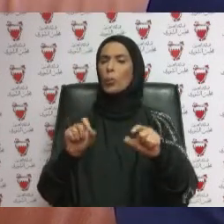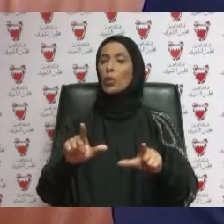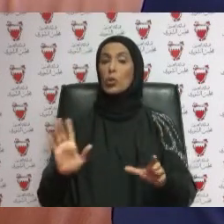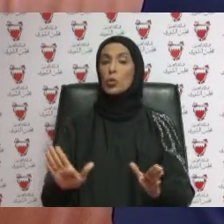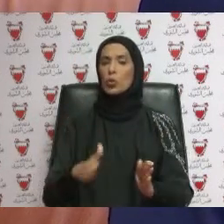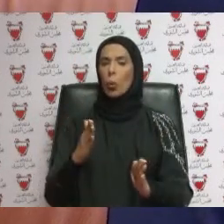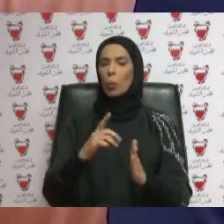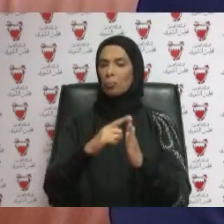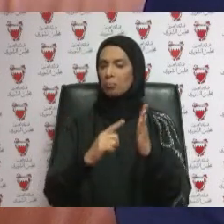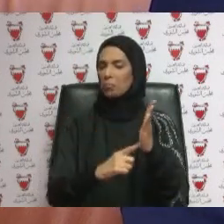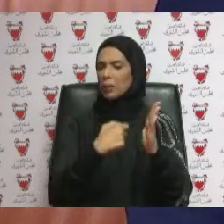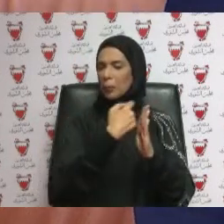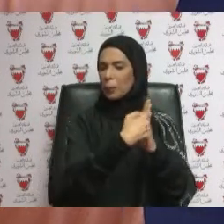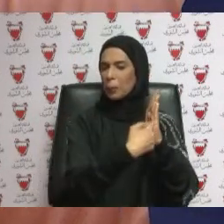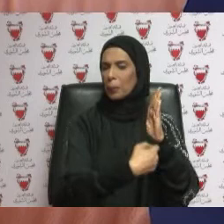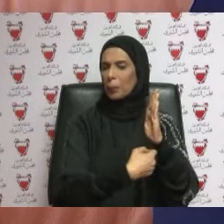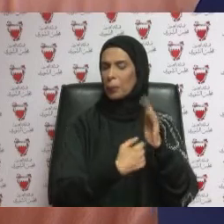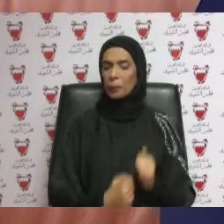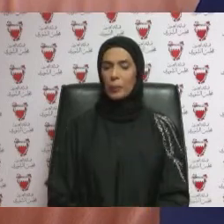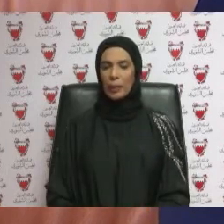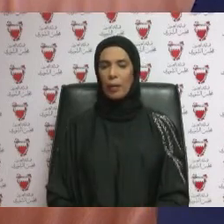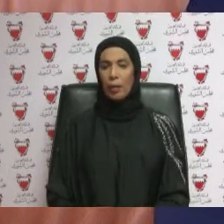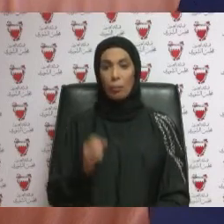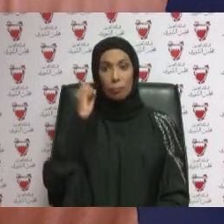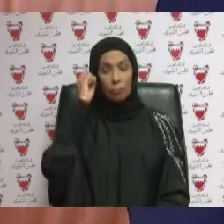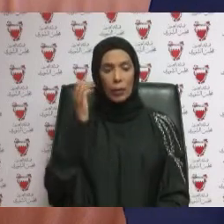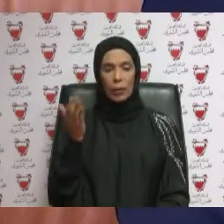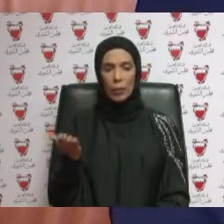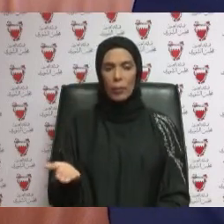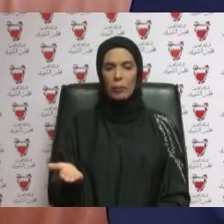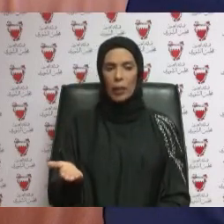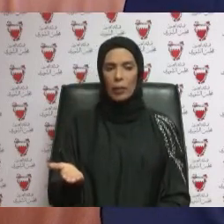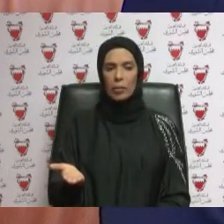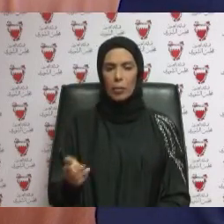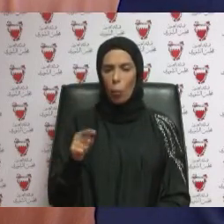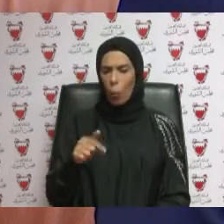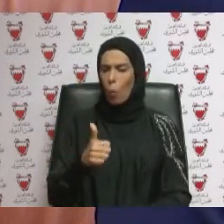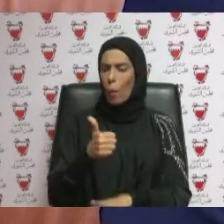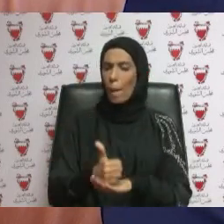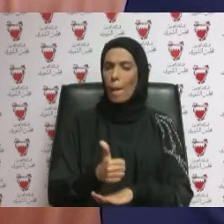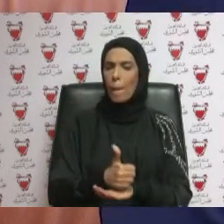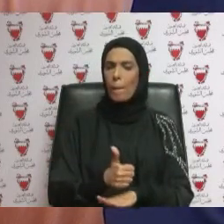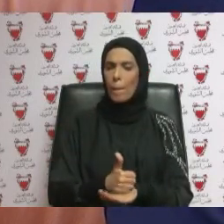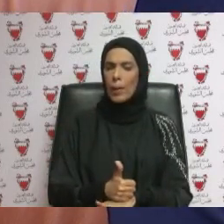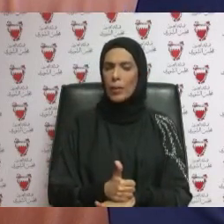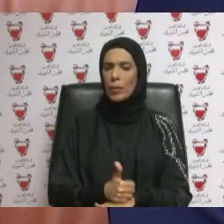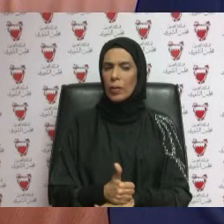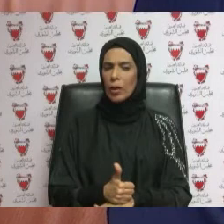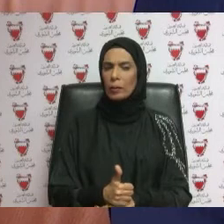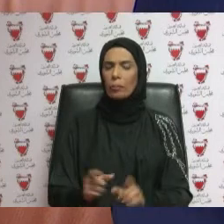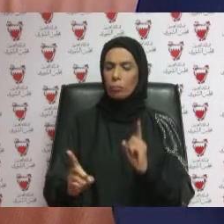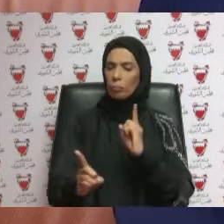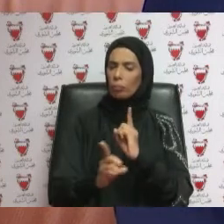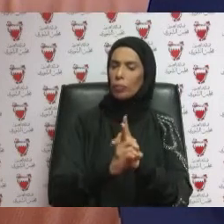هذا التشريع. اليوم هذا حتى هذا الاقتراح هو المنبع الأساسي من منطلق من مثل هذه